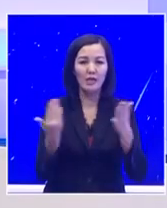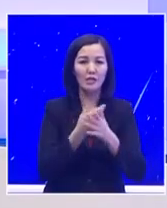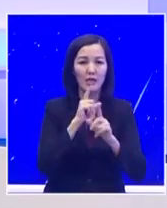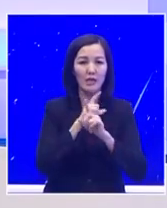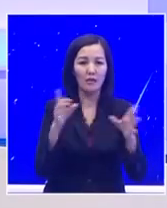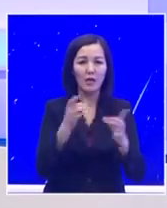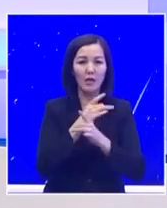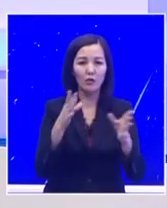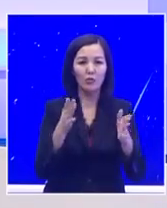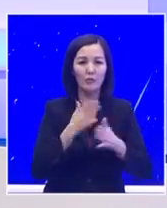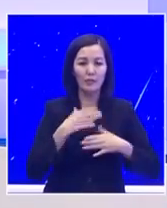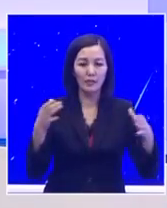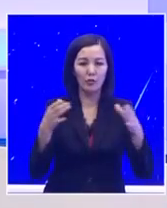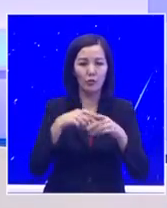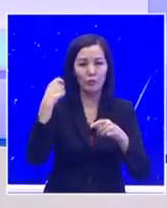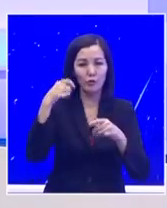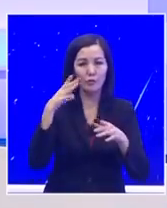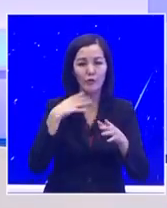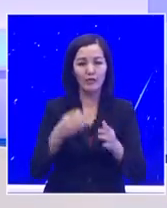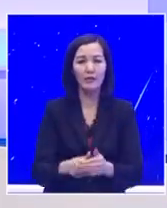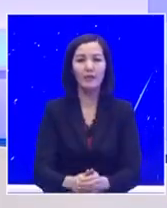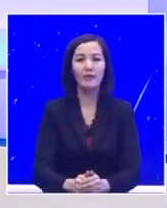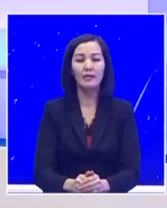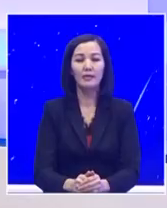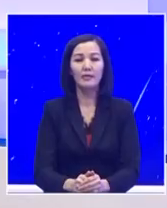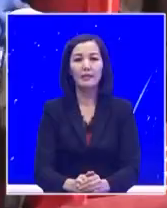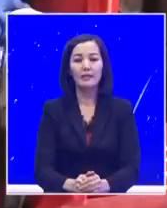ғимараттың салтанатты ашылуына тілшіміз де куә болып қайтты.